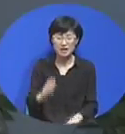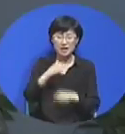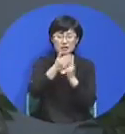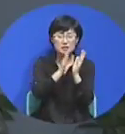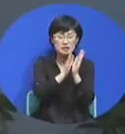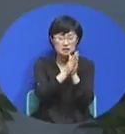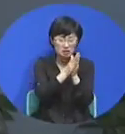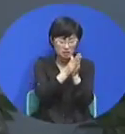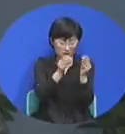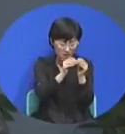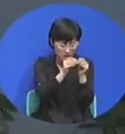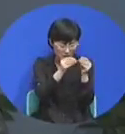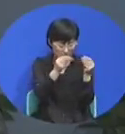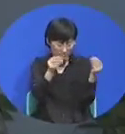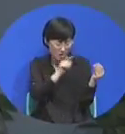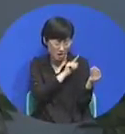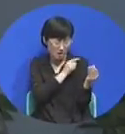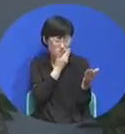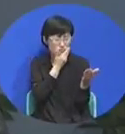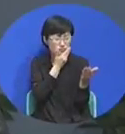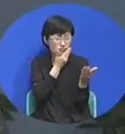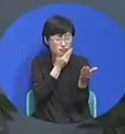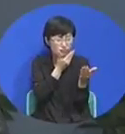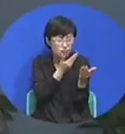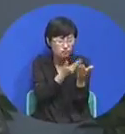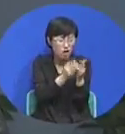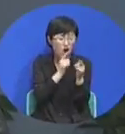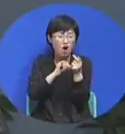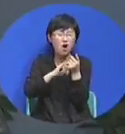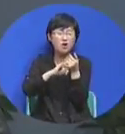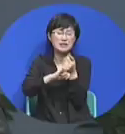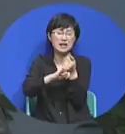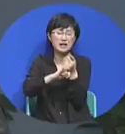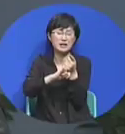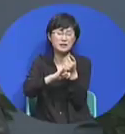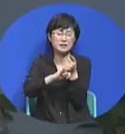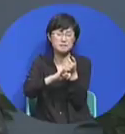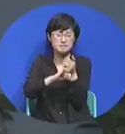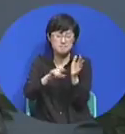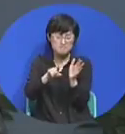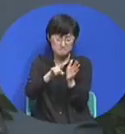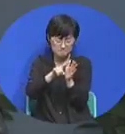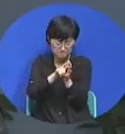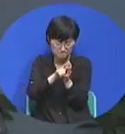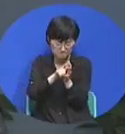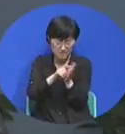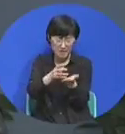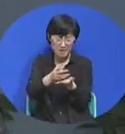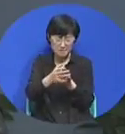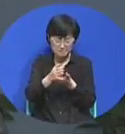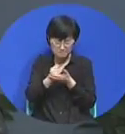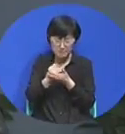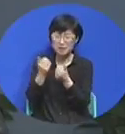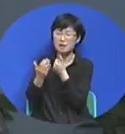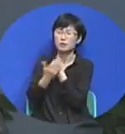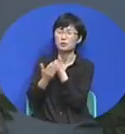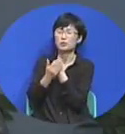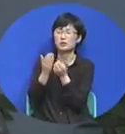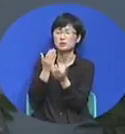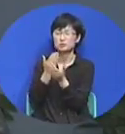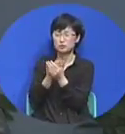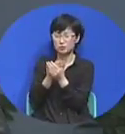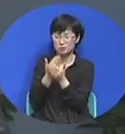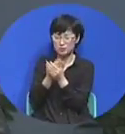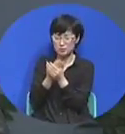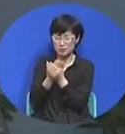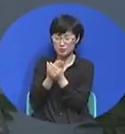성경의 가장 중요한 언약을 회복하게 해 주옵소서. Help us to restore the most important covenant in the